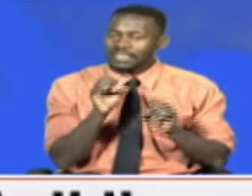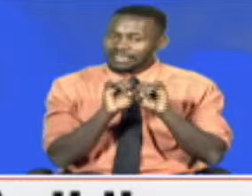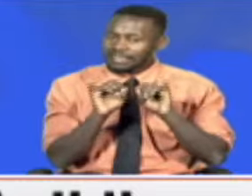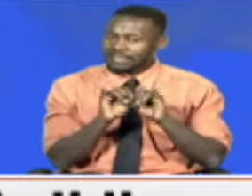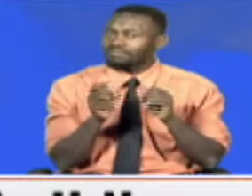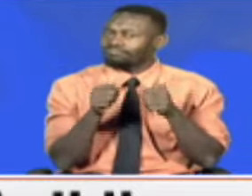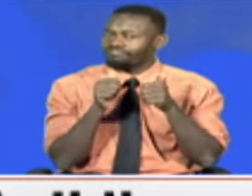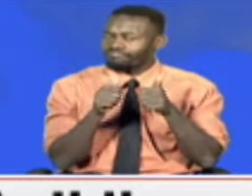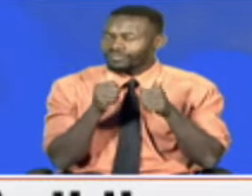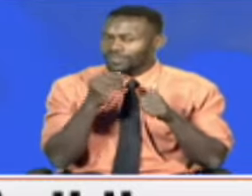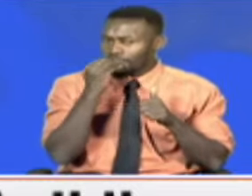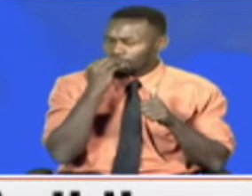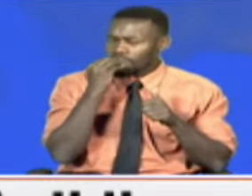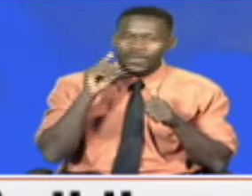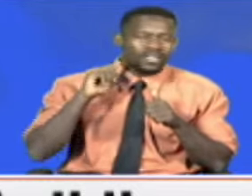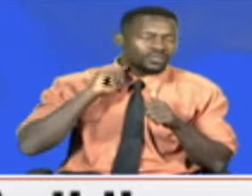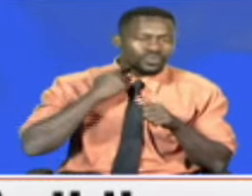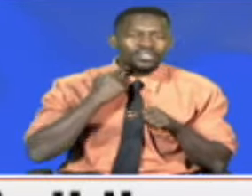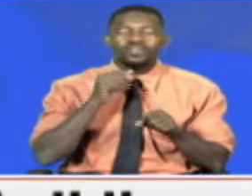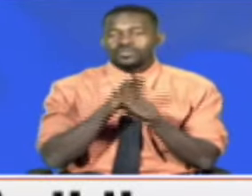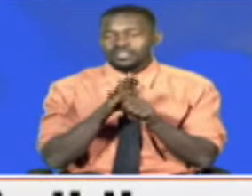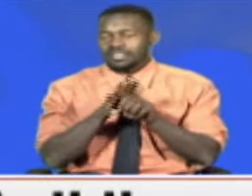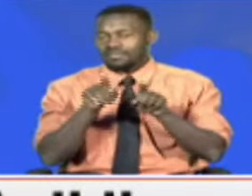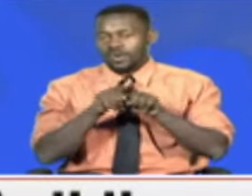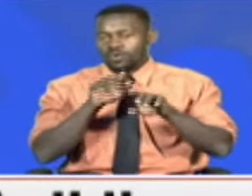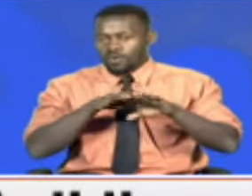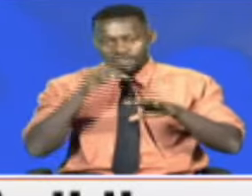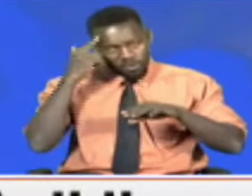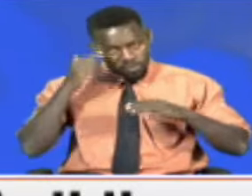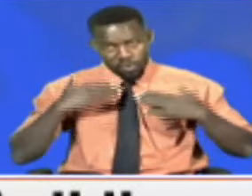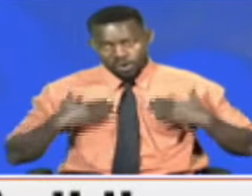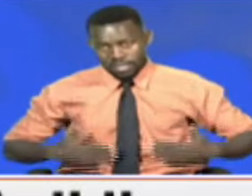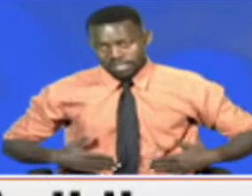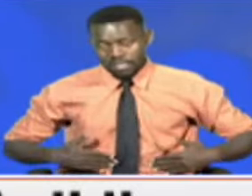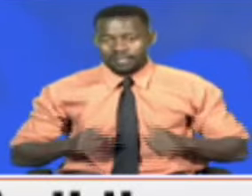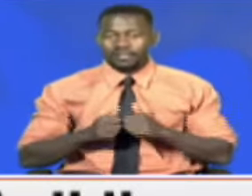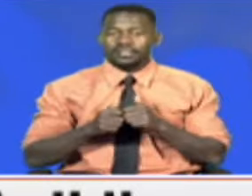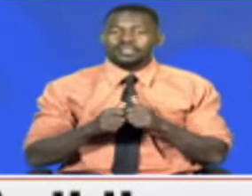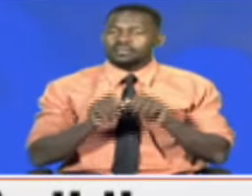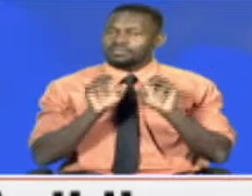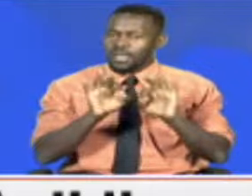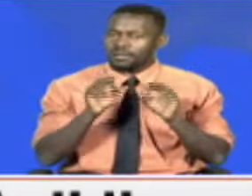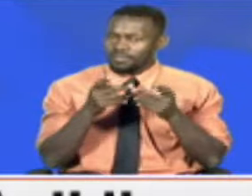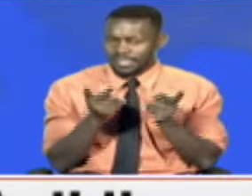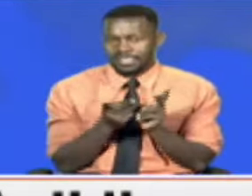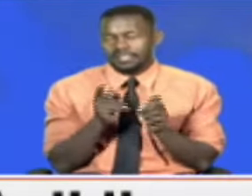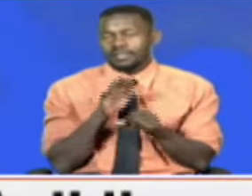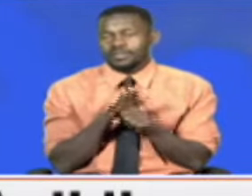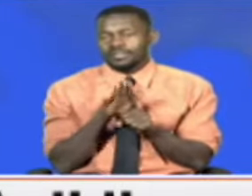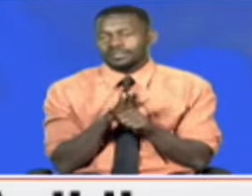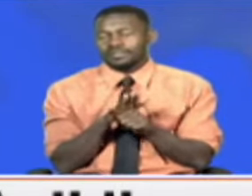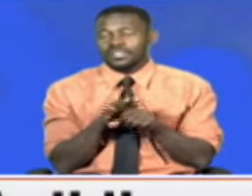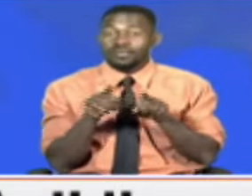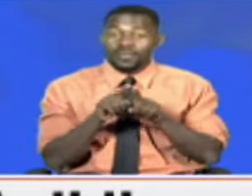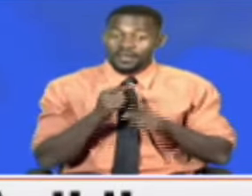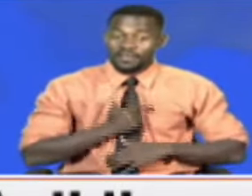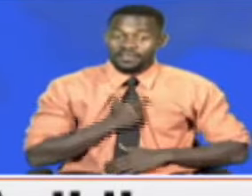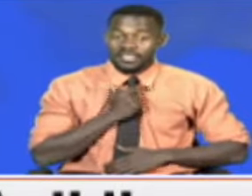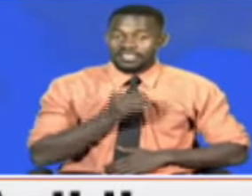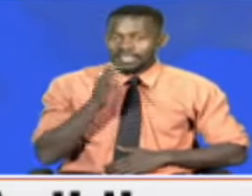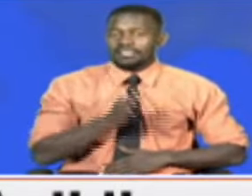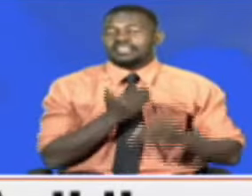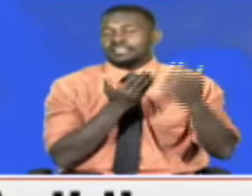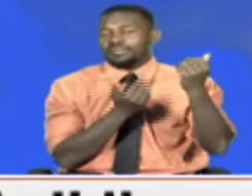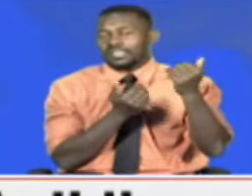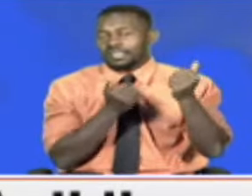na ni safi kwa mwili. Ni pali pasuri sana. So kwa hivyo hata wageni tunatarajia